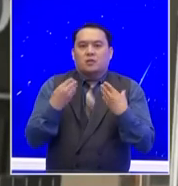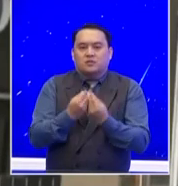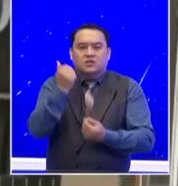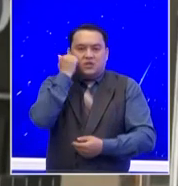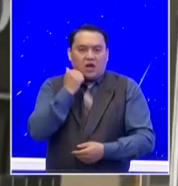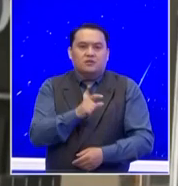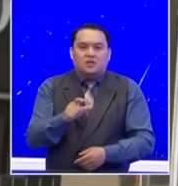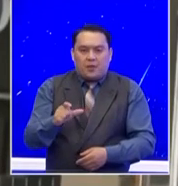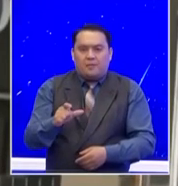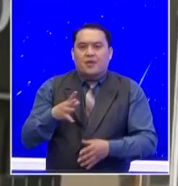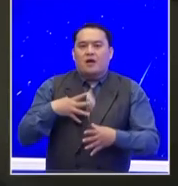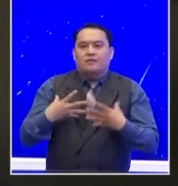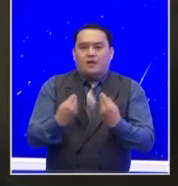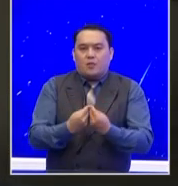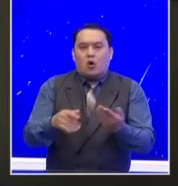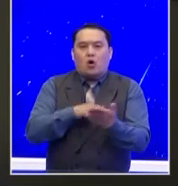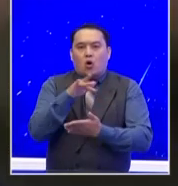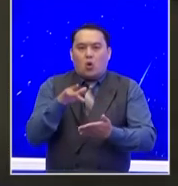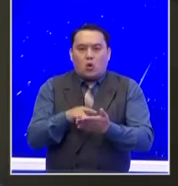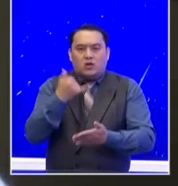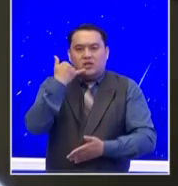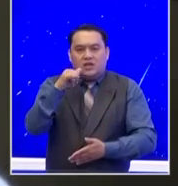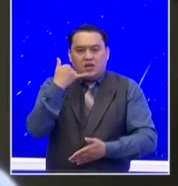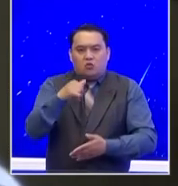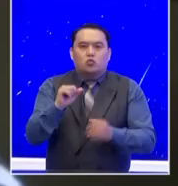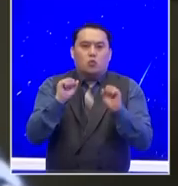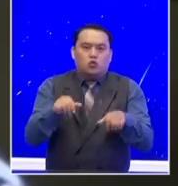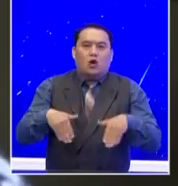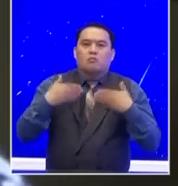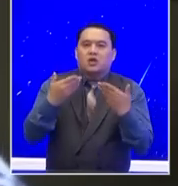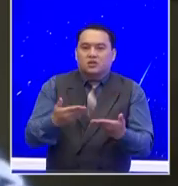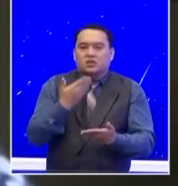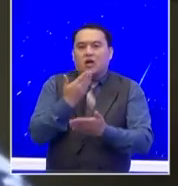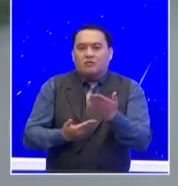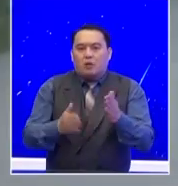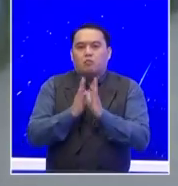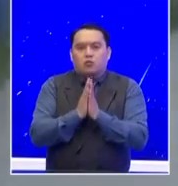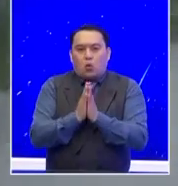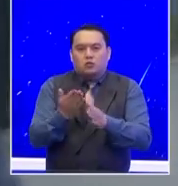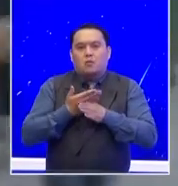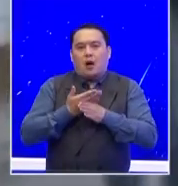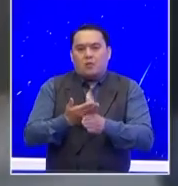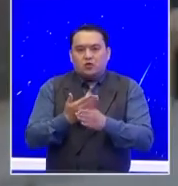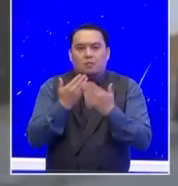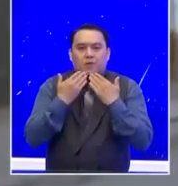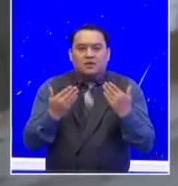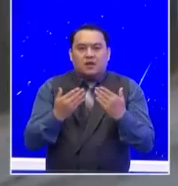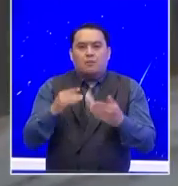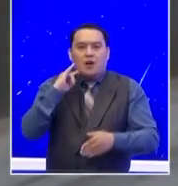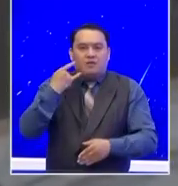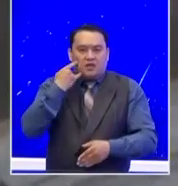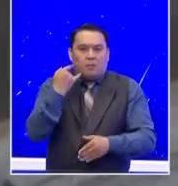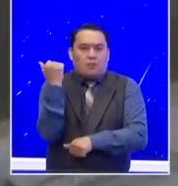пожилым. В городском акимате работает горячая линия. Люди обращаются за советом или просят помочь. За последние дни в